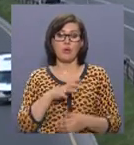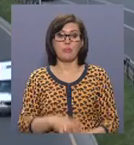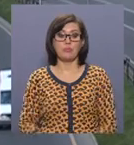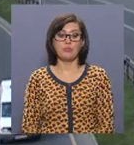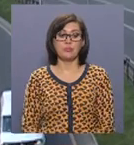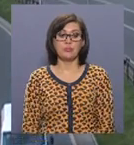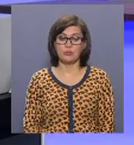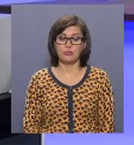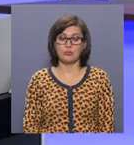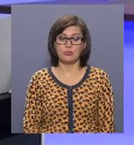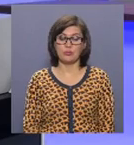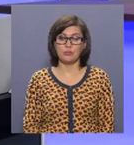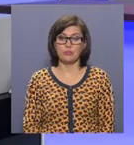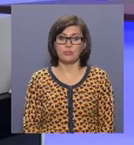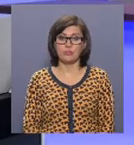Шарайна.